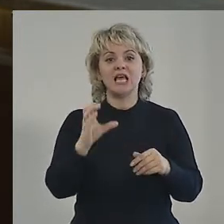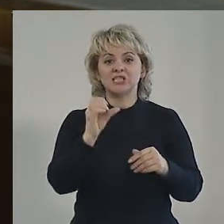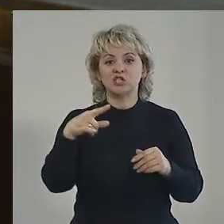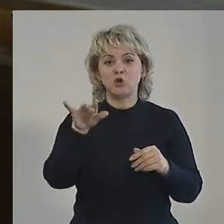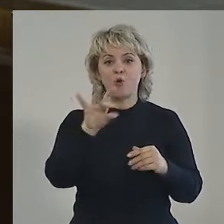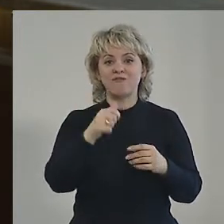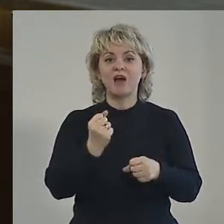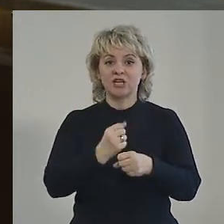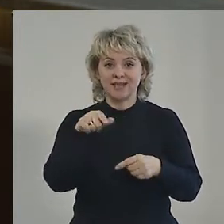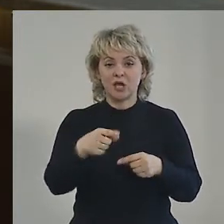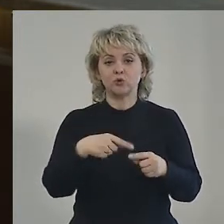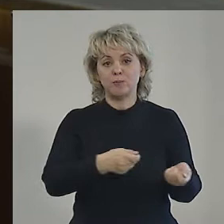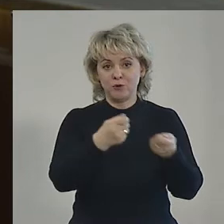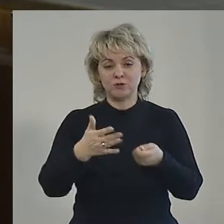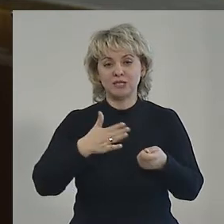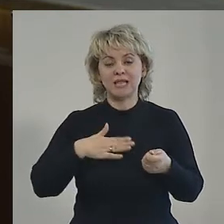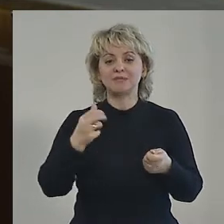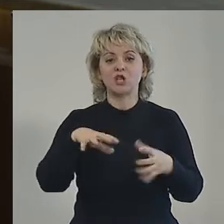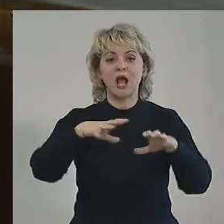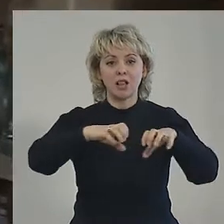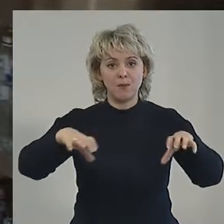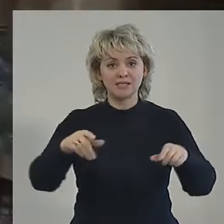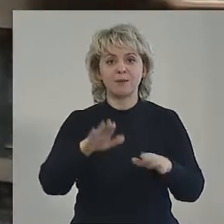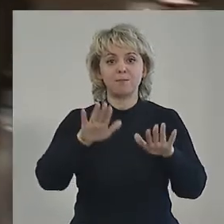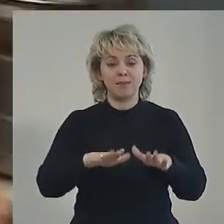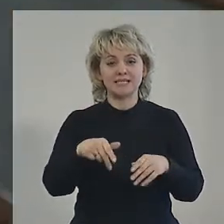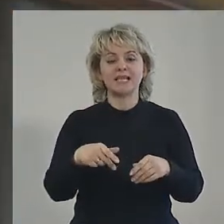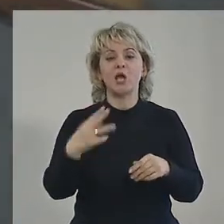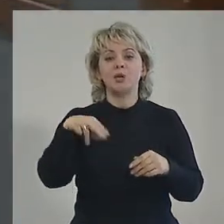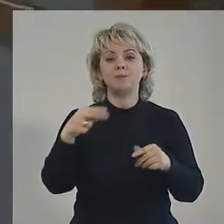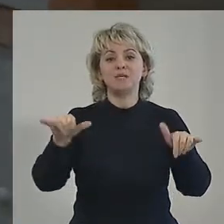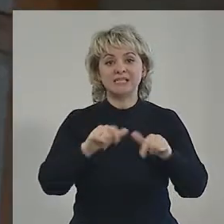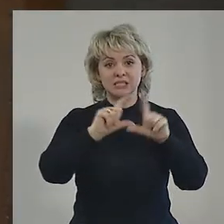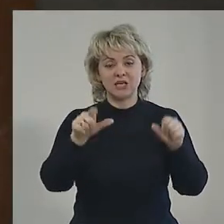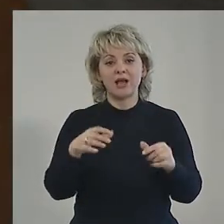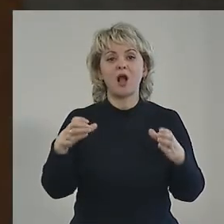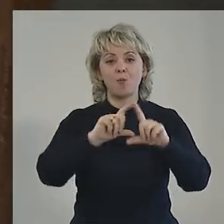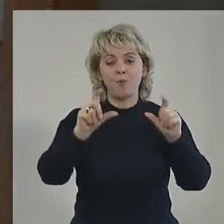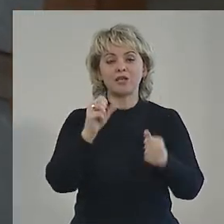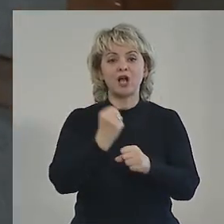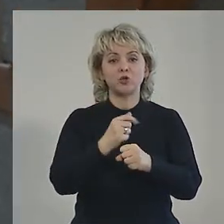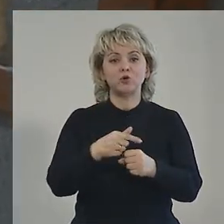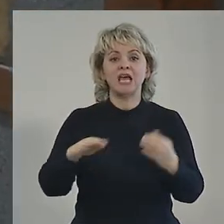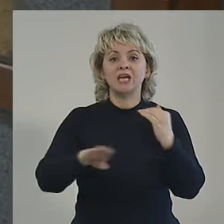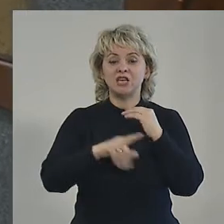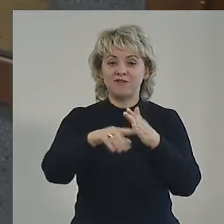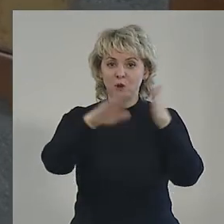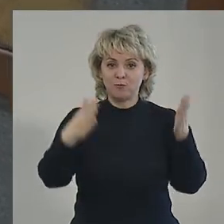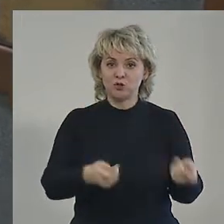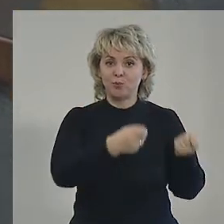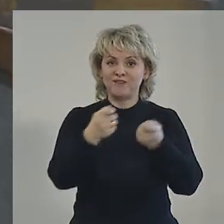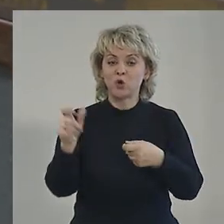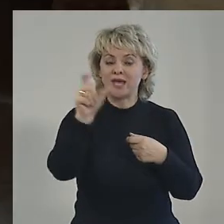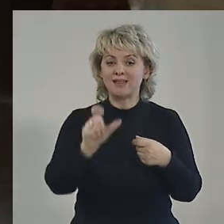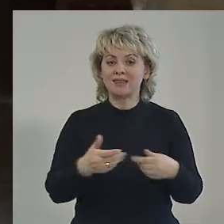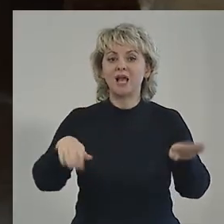сыроварни, которые доставляют нам сыры. Колбасы местные. В пиццерии компания пиццу готовят в древяной печи, привезенной из